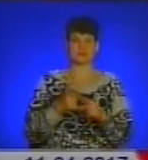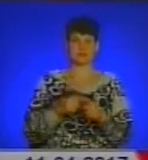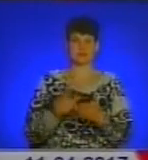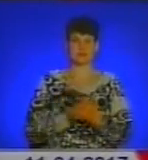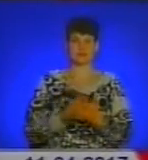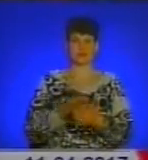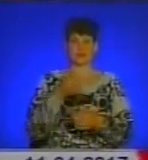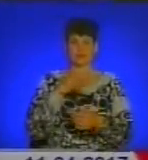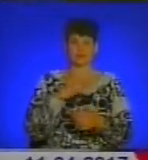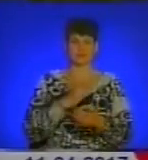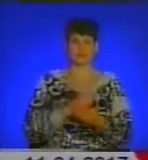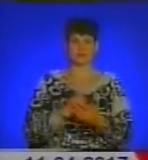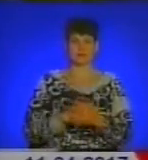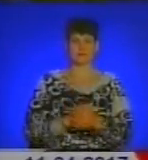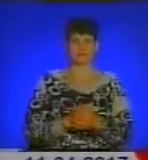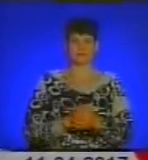вам